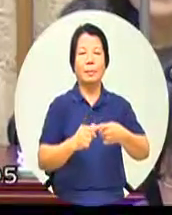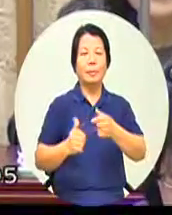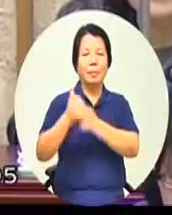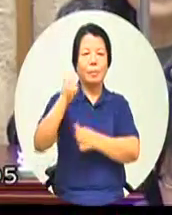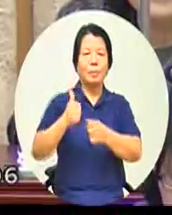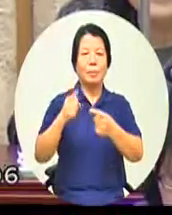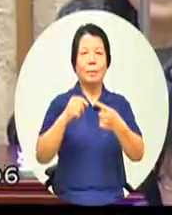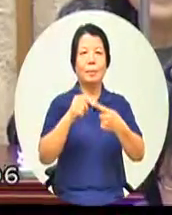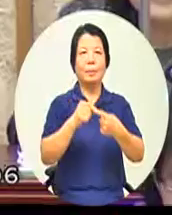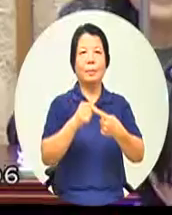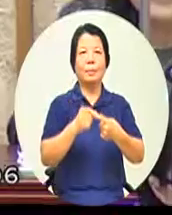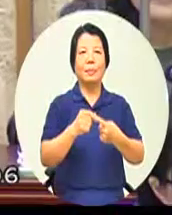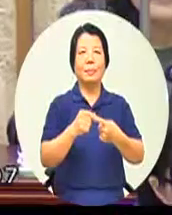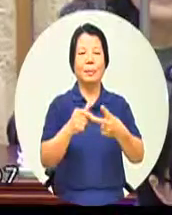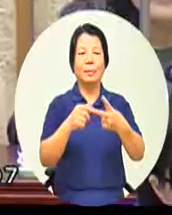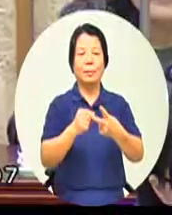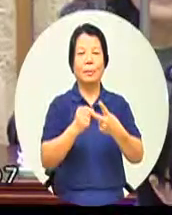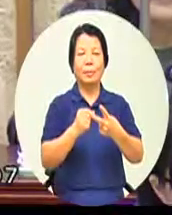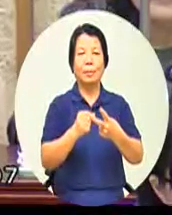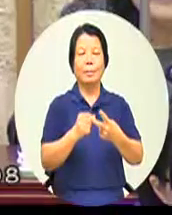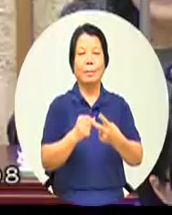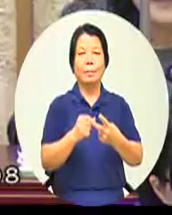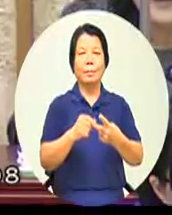莱。莫拉鲁道，